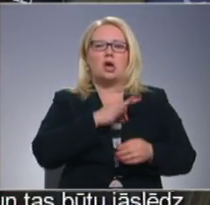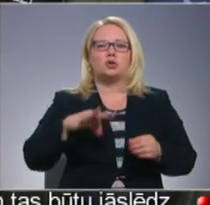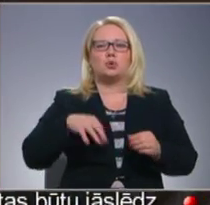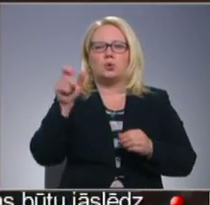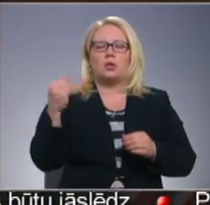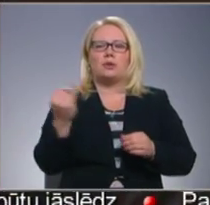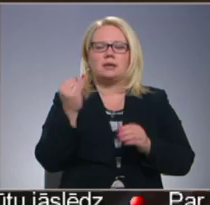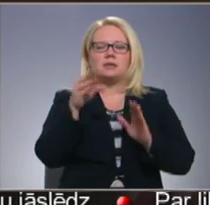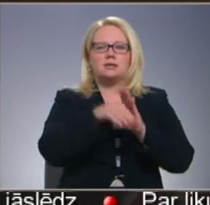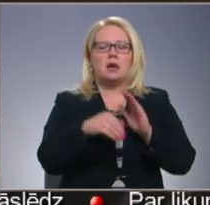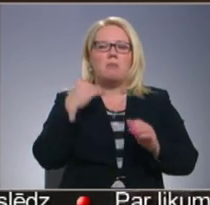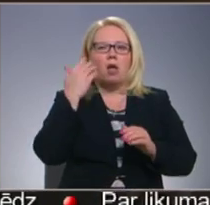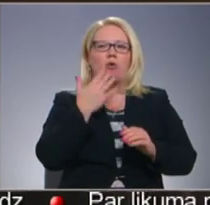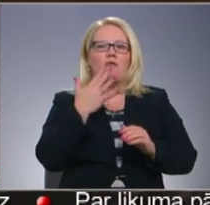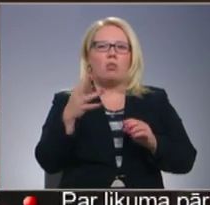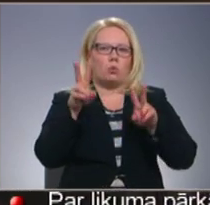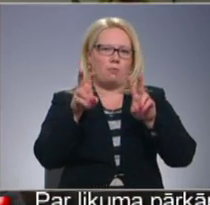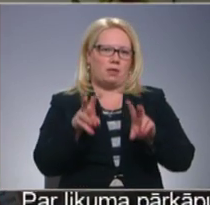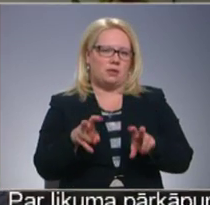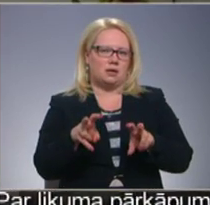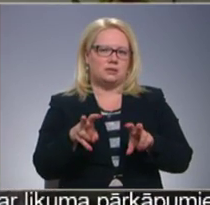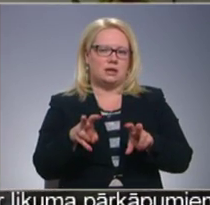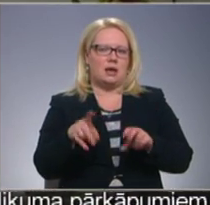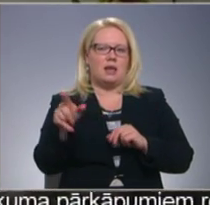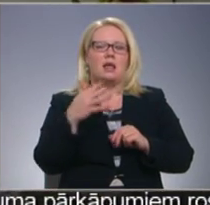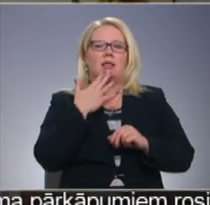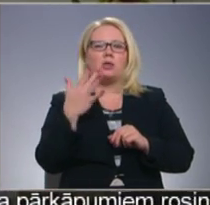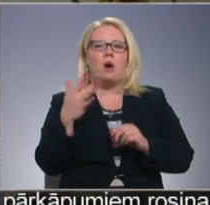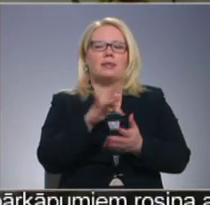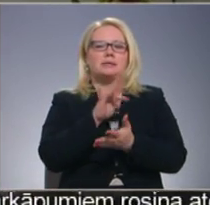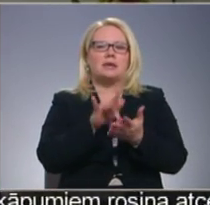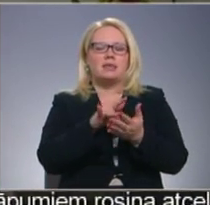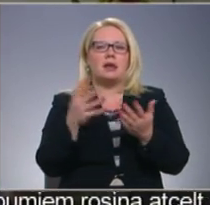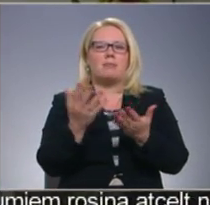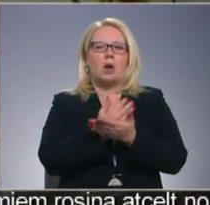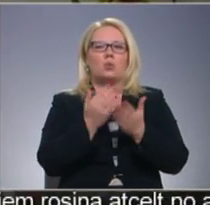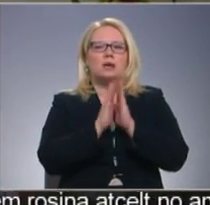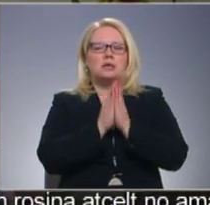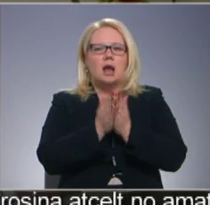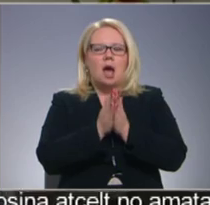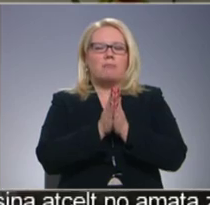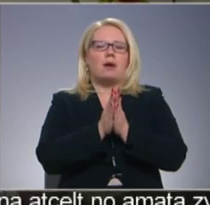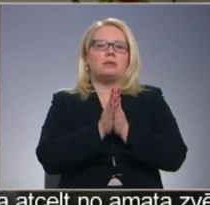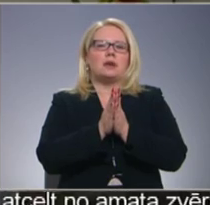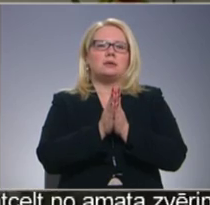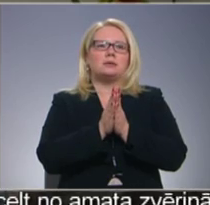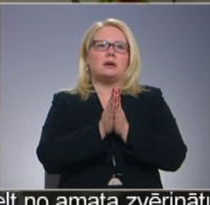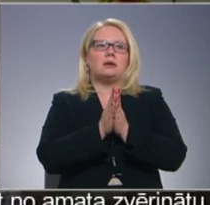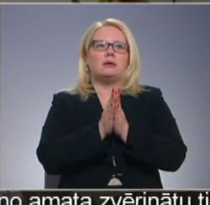interesi iesaistīties baltu valodu pētniecībā. Lituānistikas centriem iegūtās grāmatas